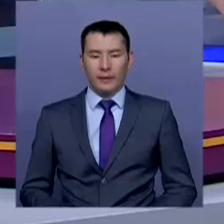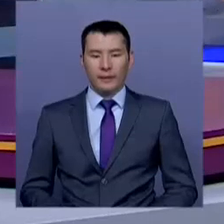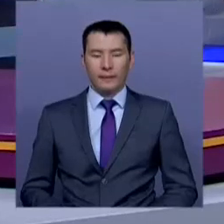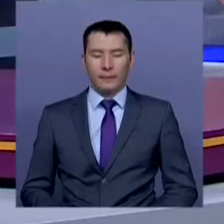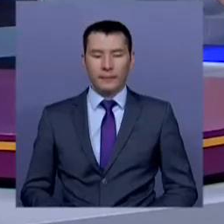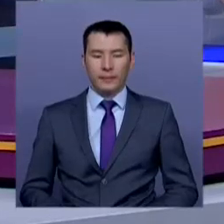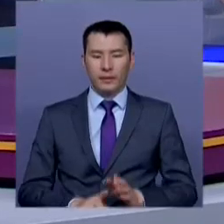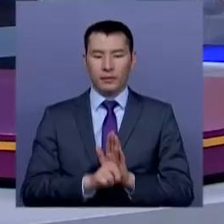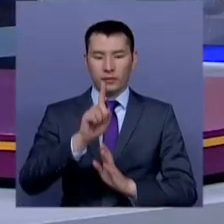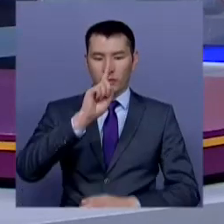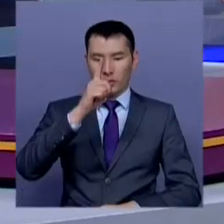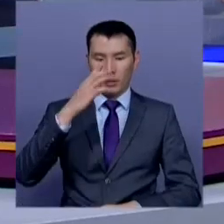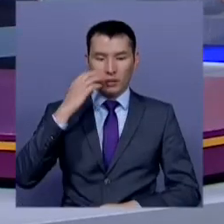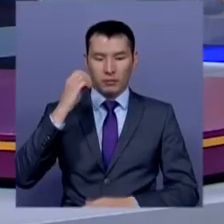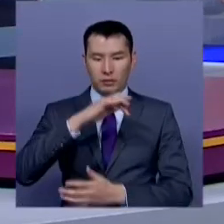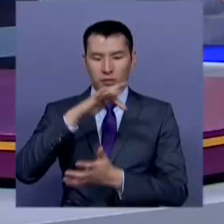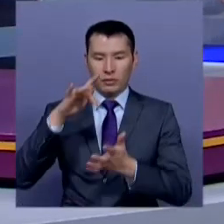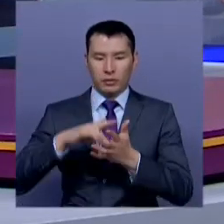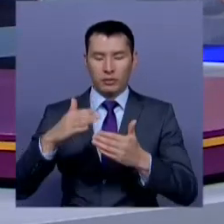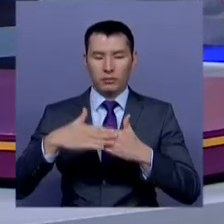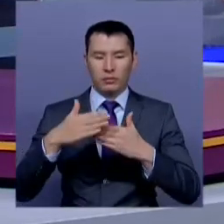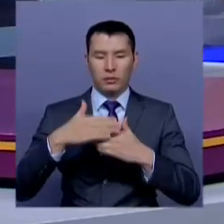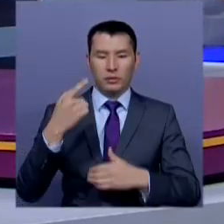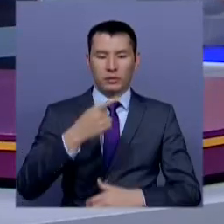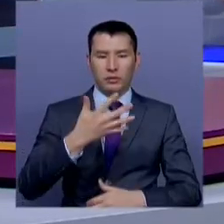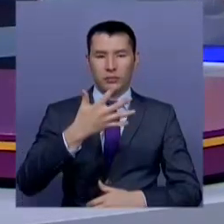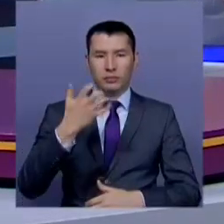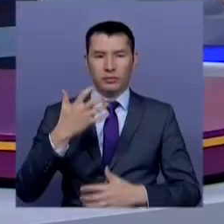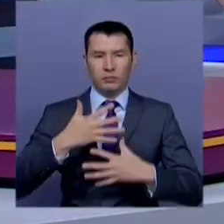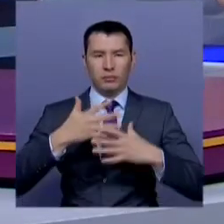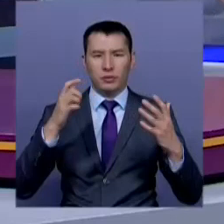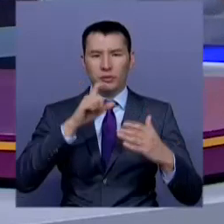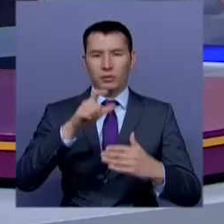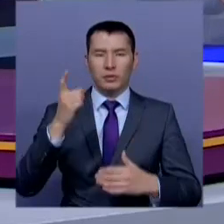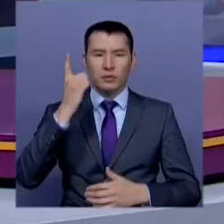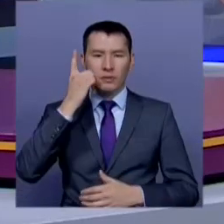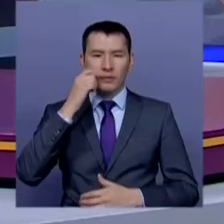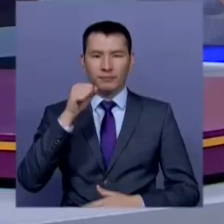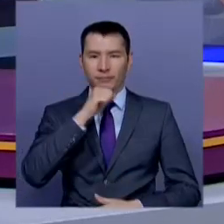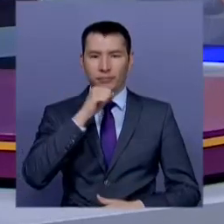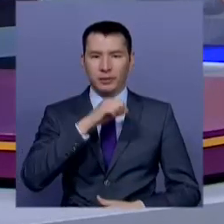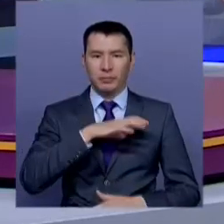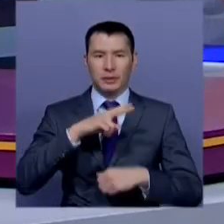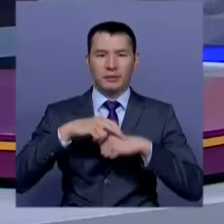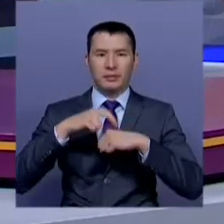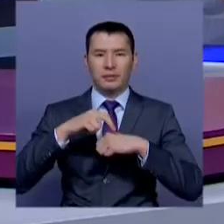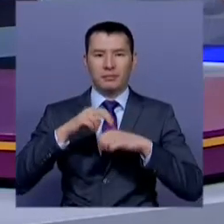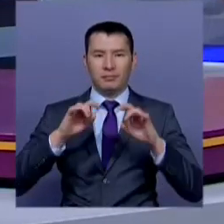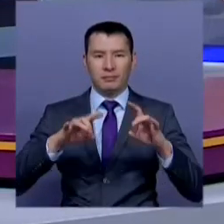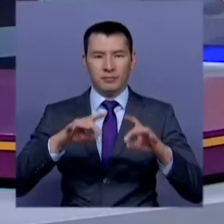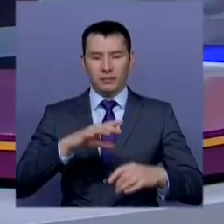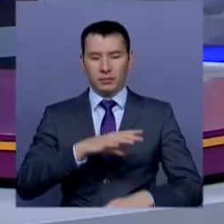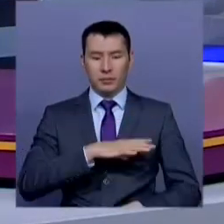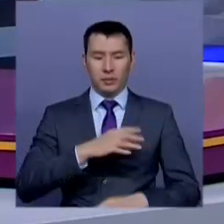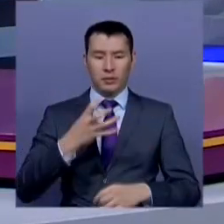С начала года в Алматы зарегистрировано около 1500 краж сотовых телефонов. Такие данные предоставили в городском департаменте полиции.